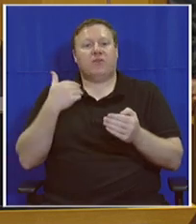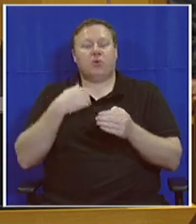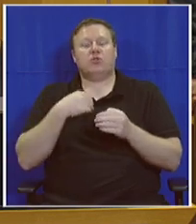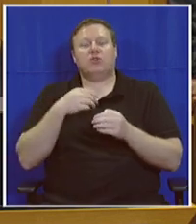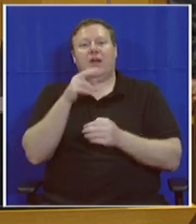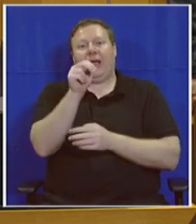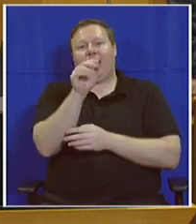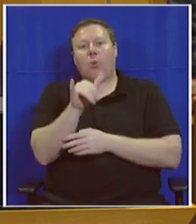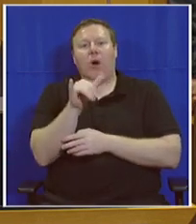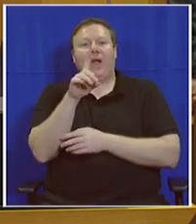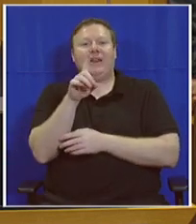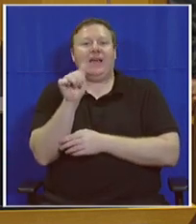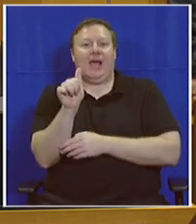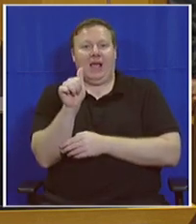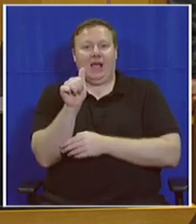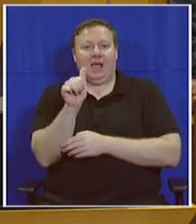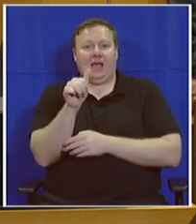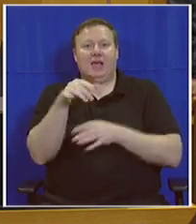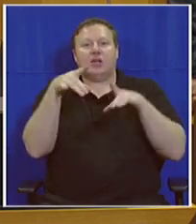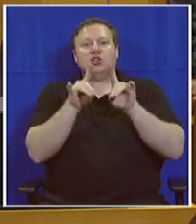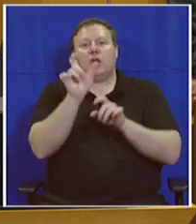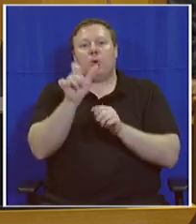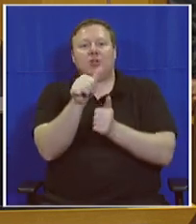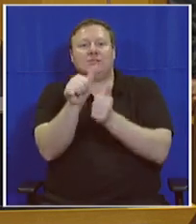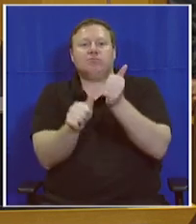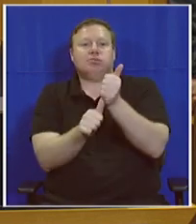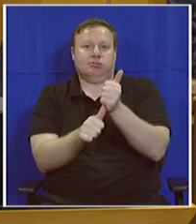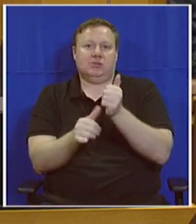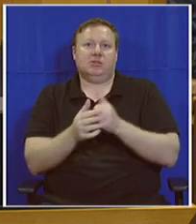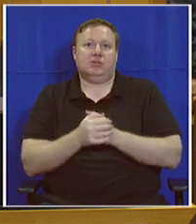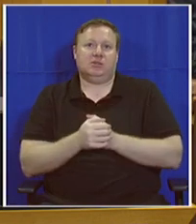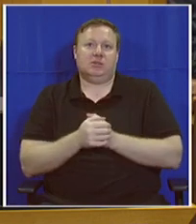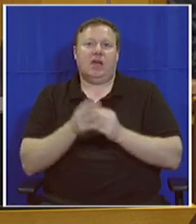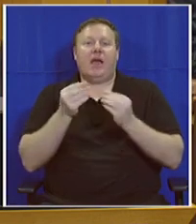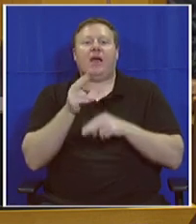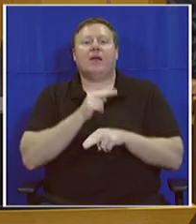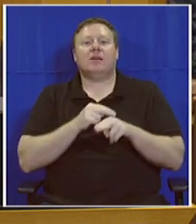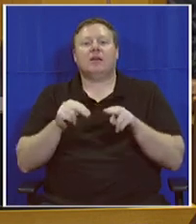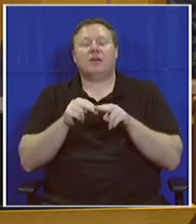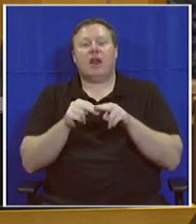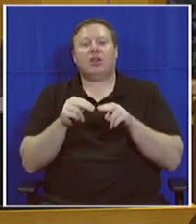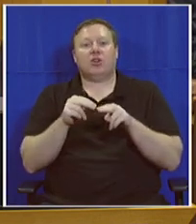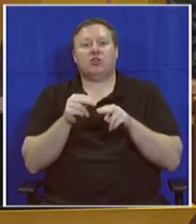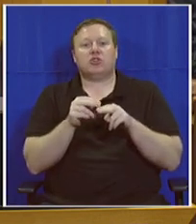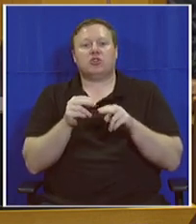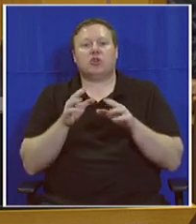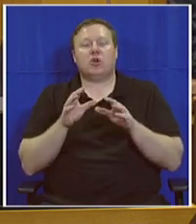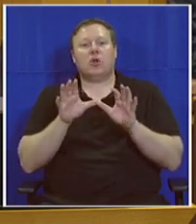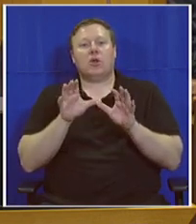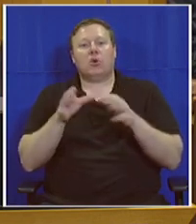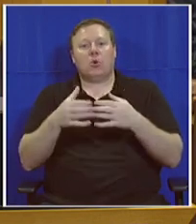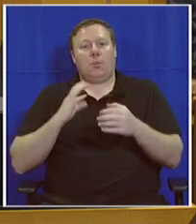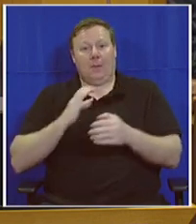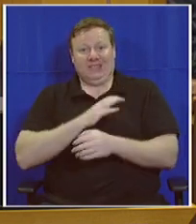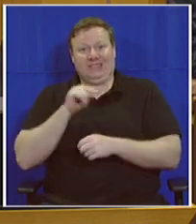yesigqeba yesizwe yeqela likakhongolosi kulutsha ikhumbule kananjalo le ndlu